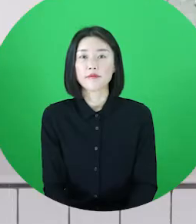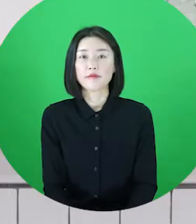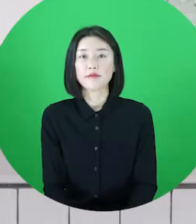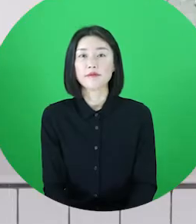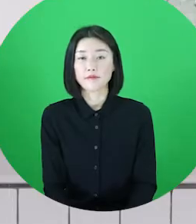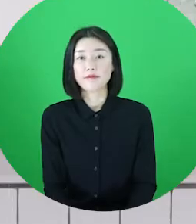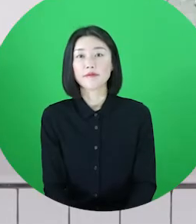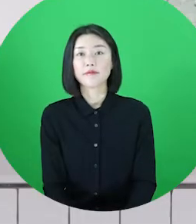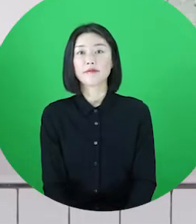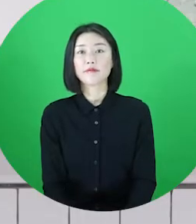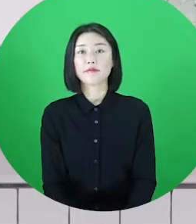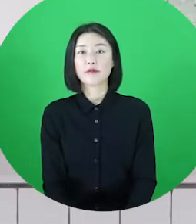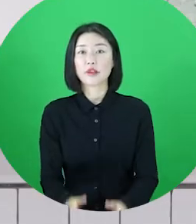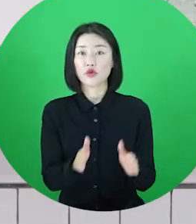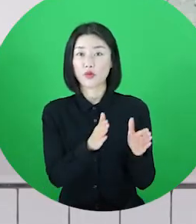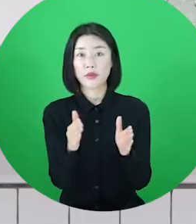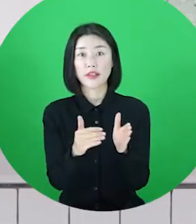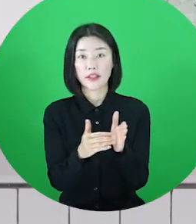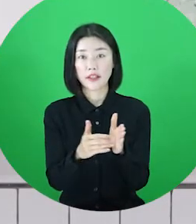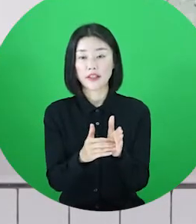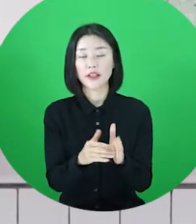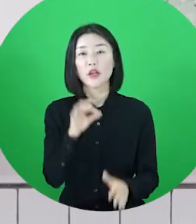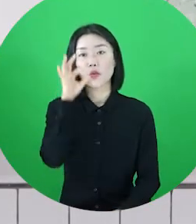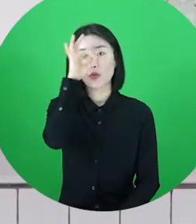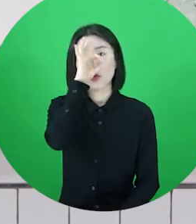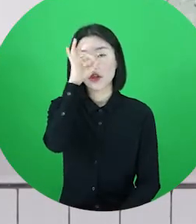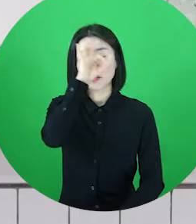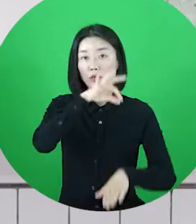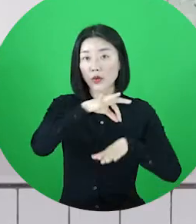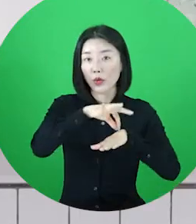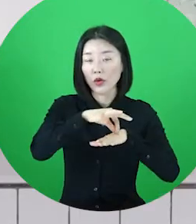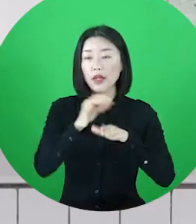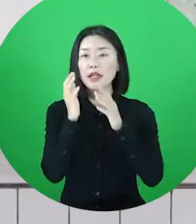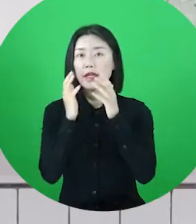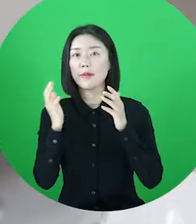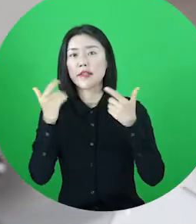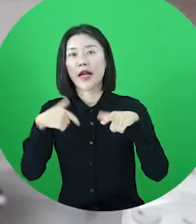네, 그러면 이제 돼지고기와 김치를 넣어주세요.